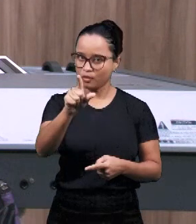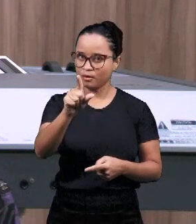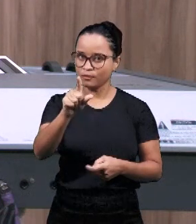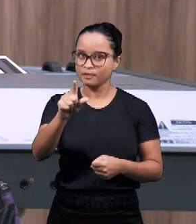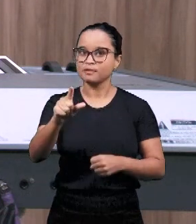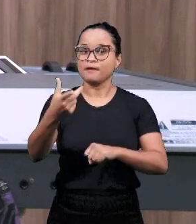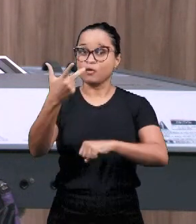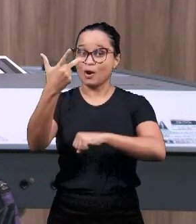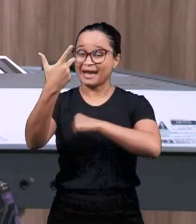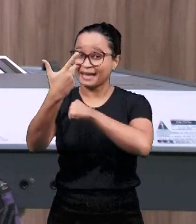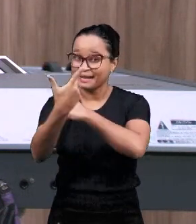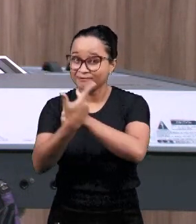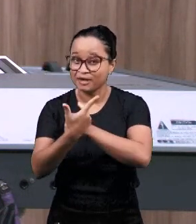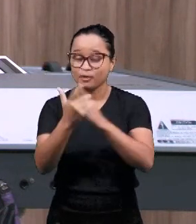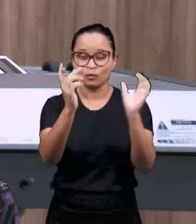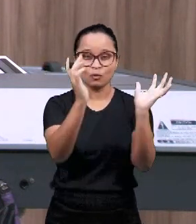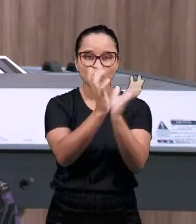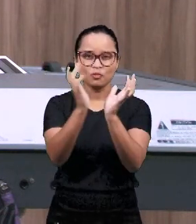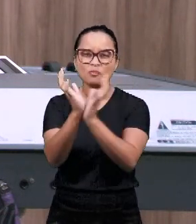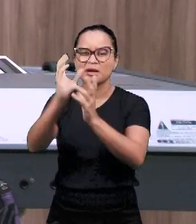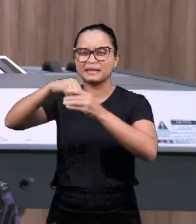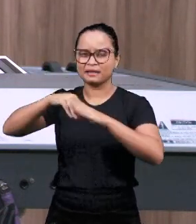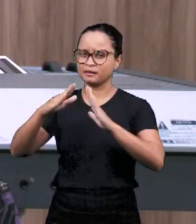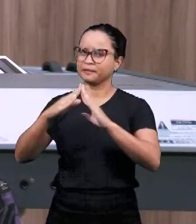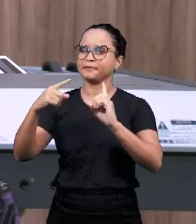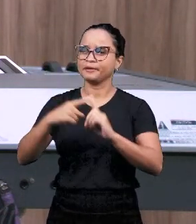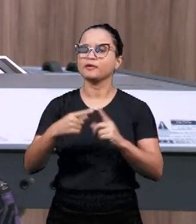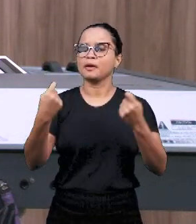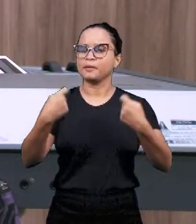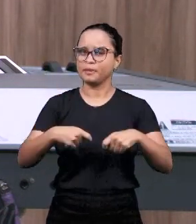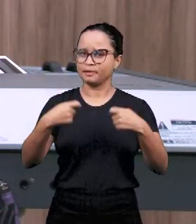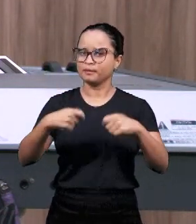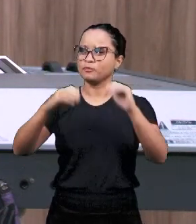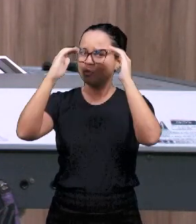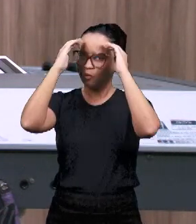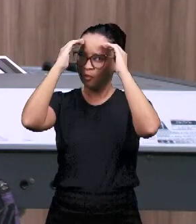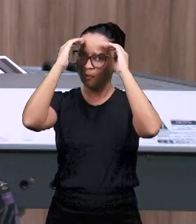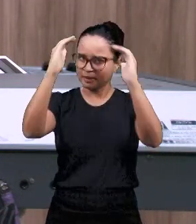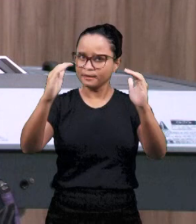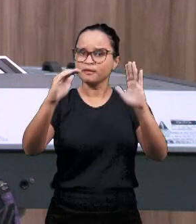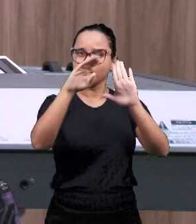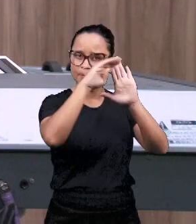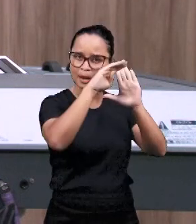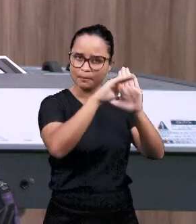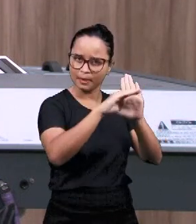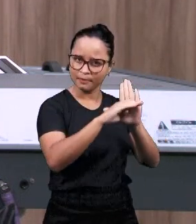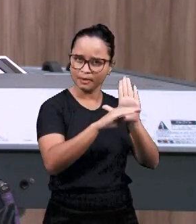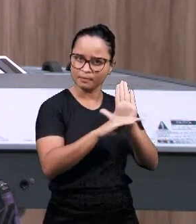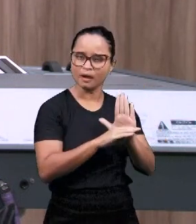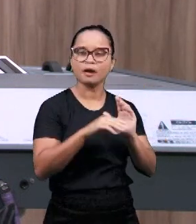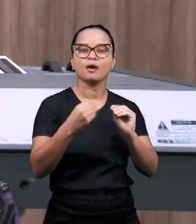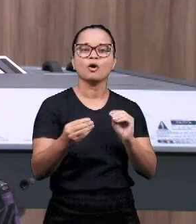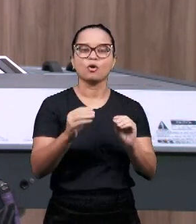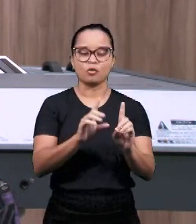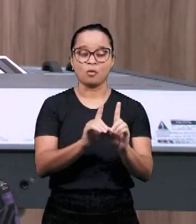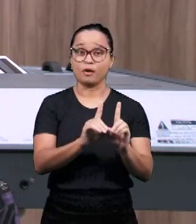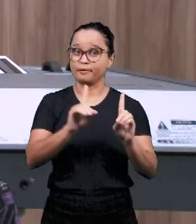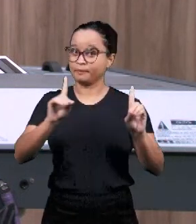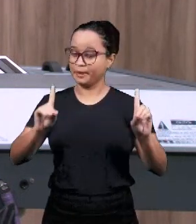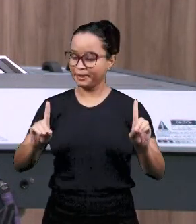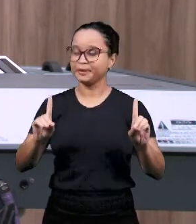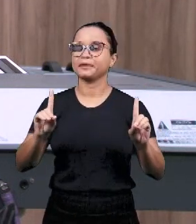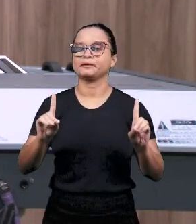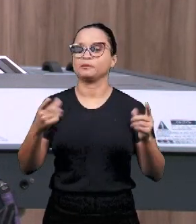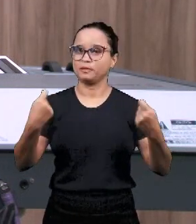vous enregistrez dans des groupes à l'église, nous avons besoin de respecter le protocole